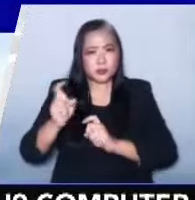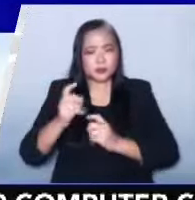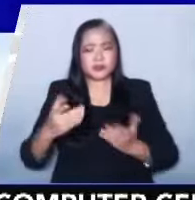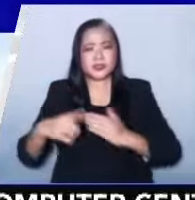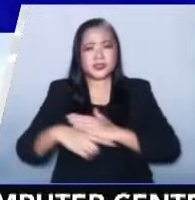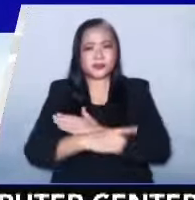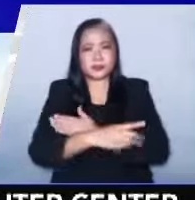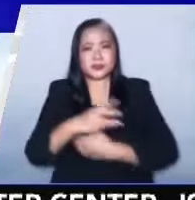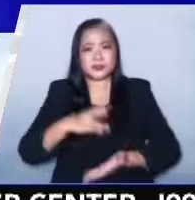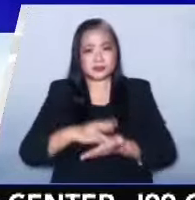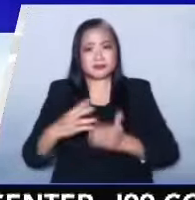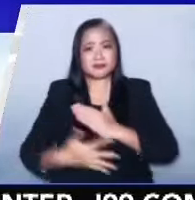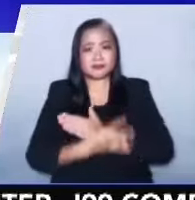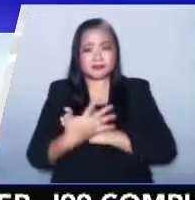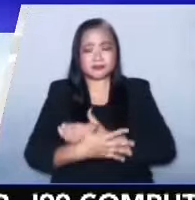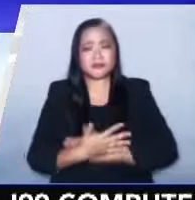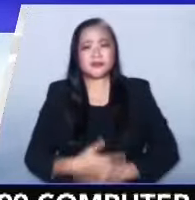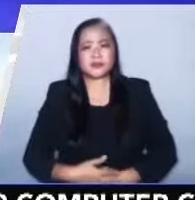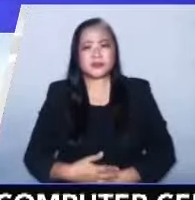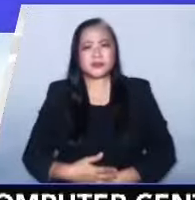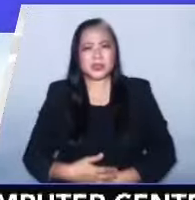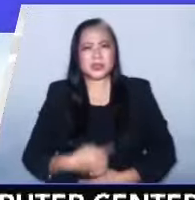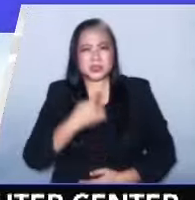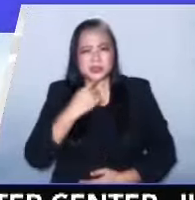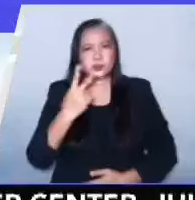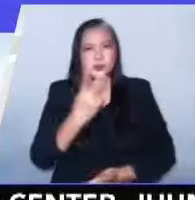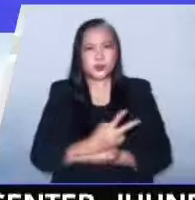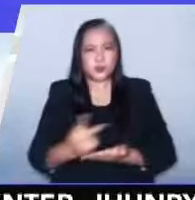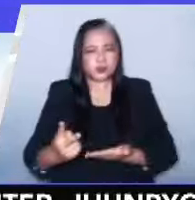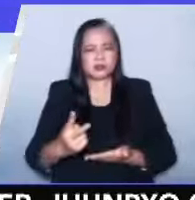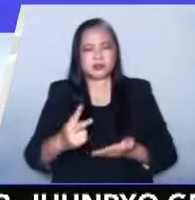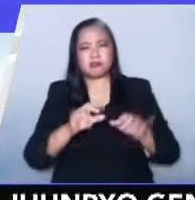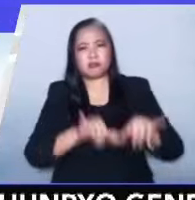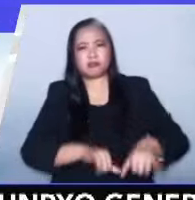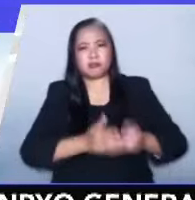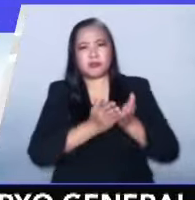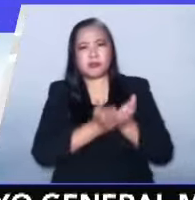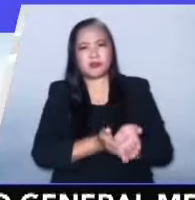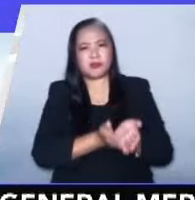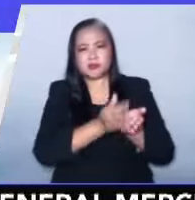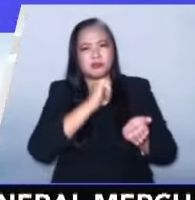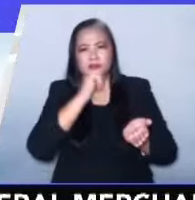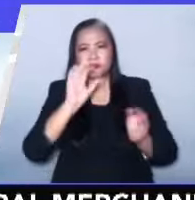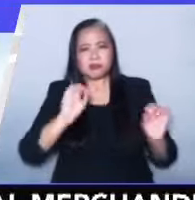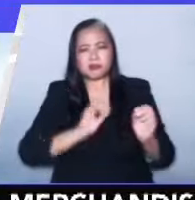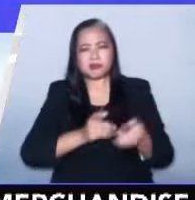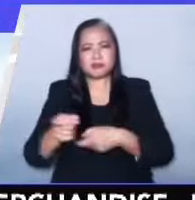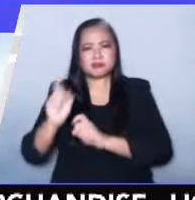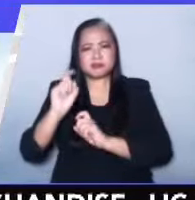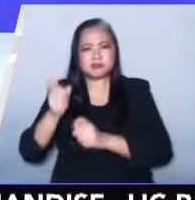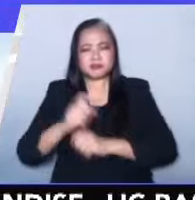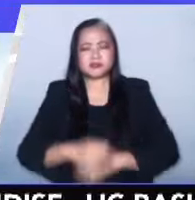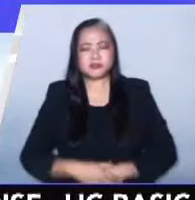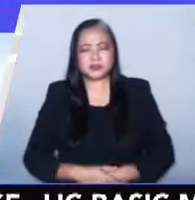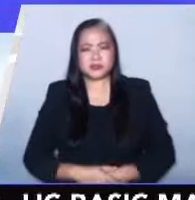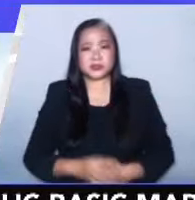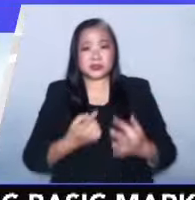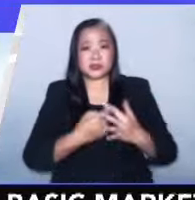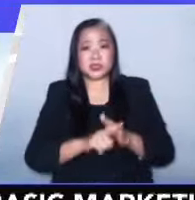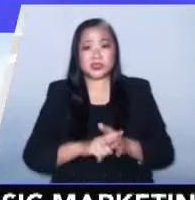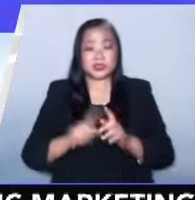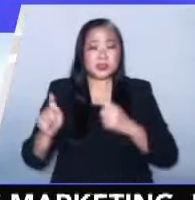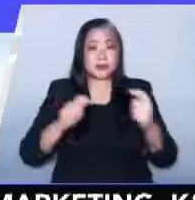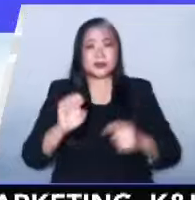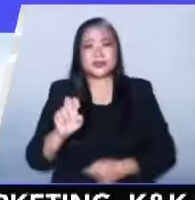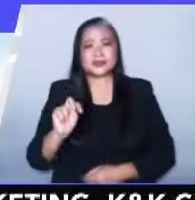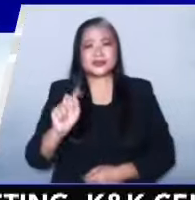tutuusin, halos 2 linggo nang hindi nakakapalaot ang mga mangingisda sa Dagupan City. Simula pa nung kasagsagan ng bagyong Enteng.